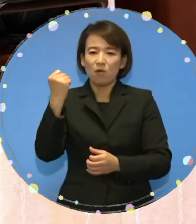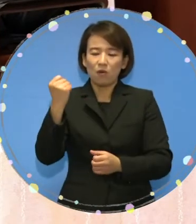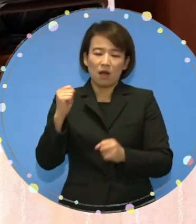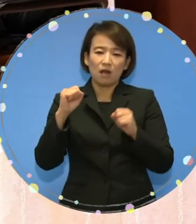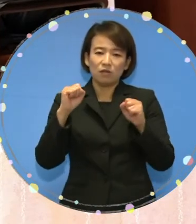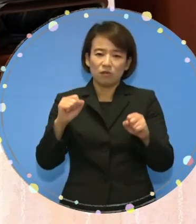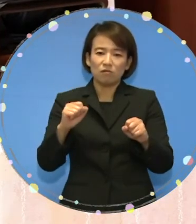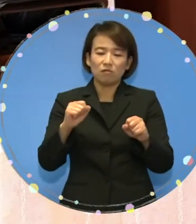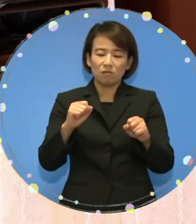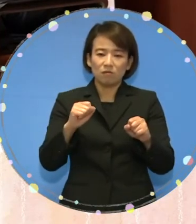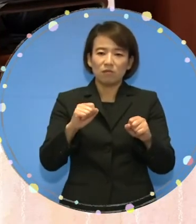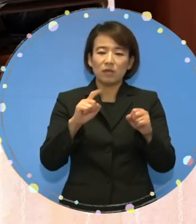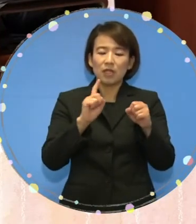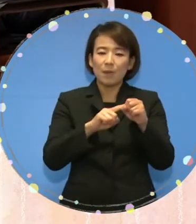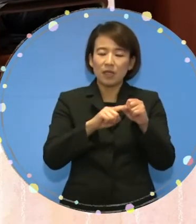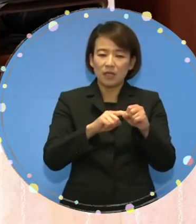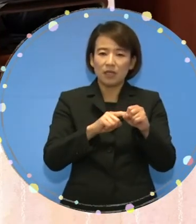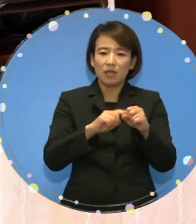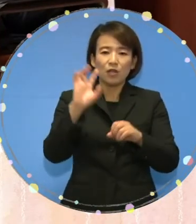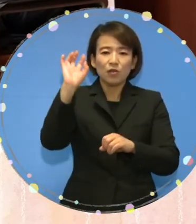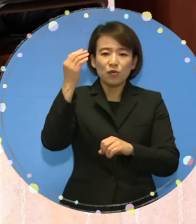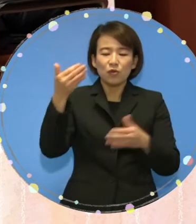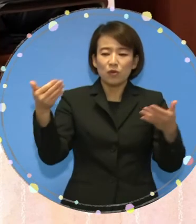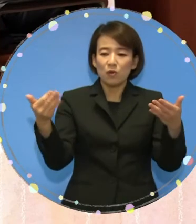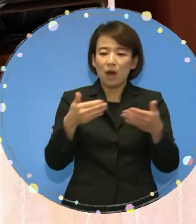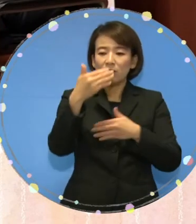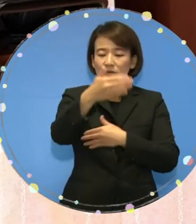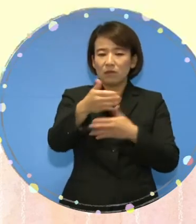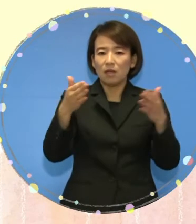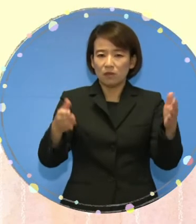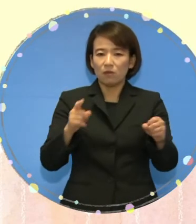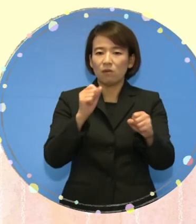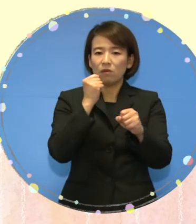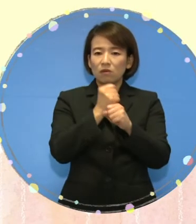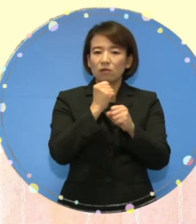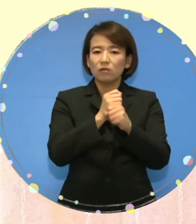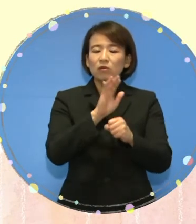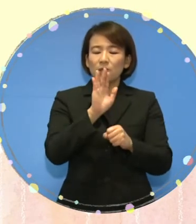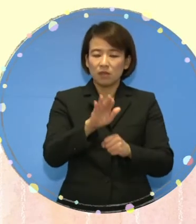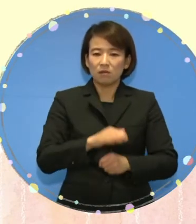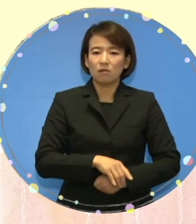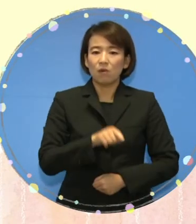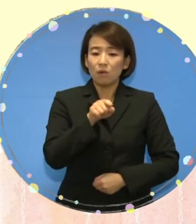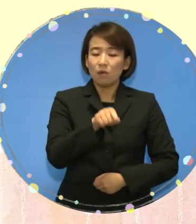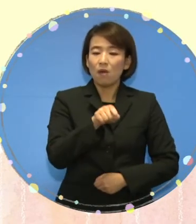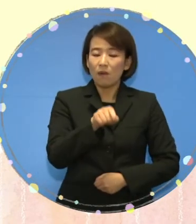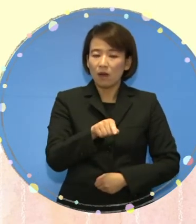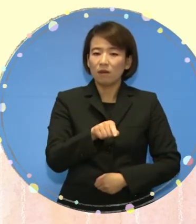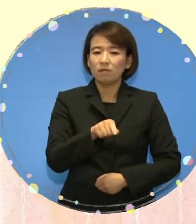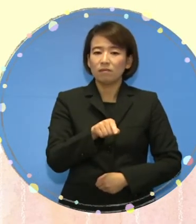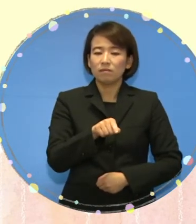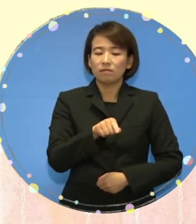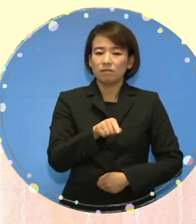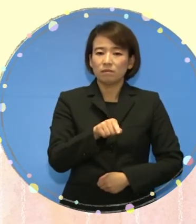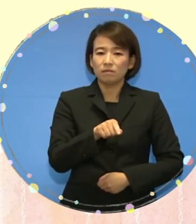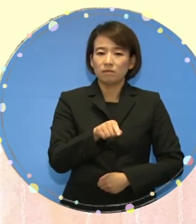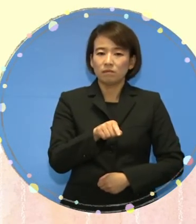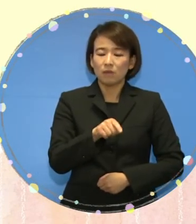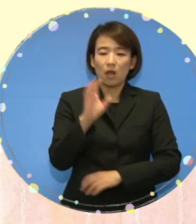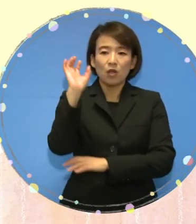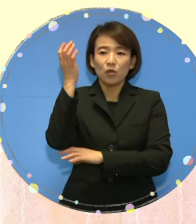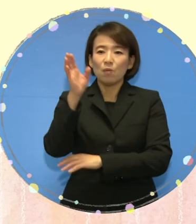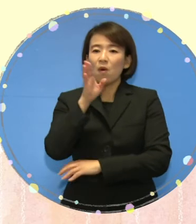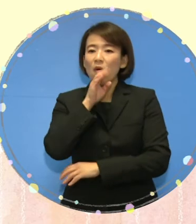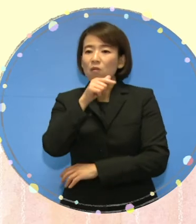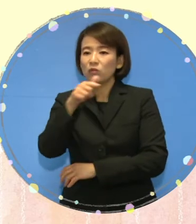救急ワークステーションを解説たします救急ワークステーションは消防本部の